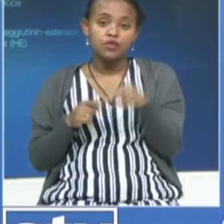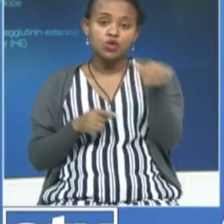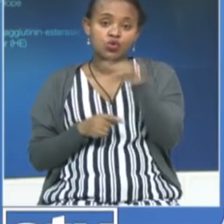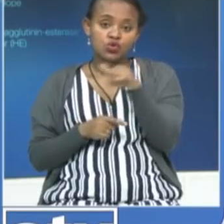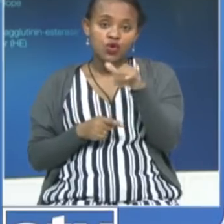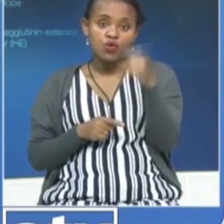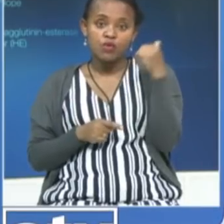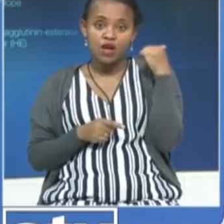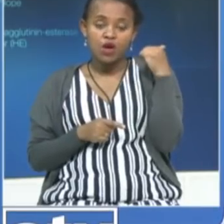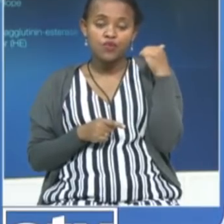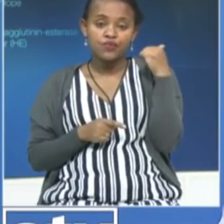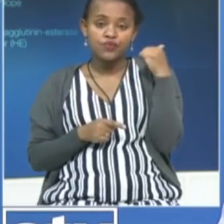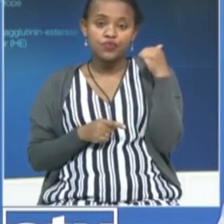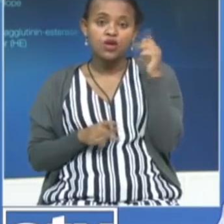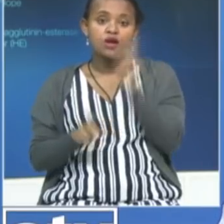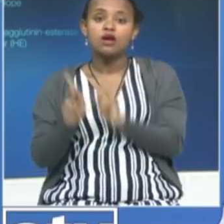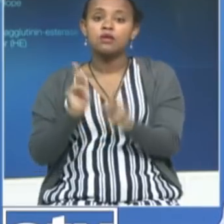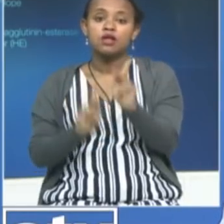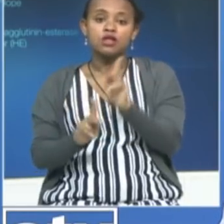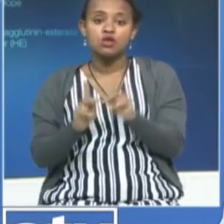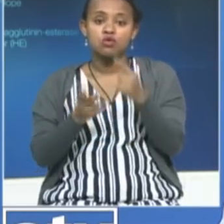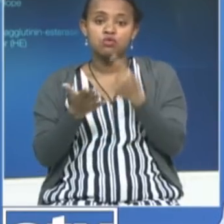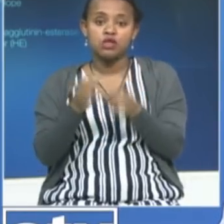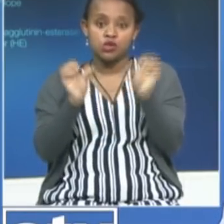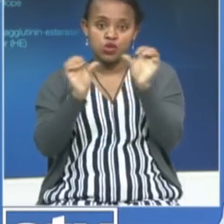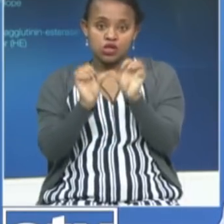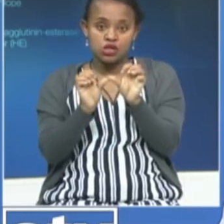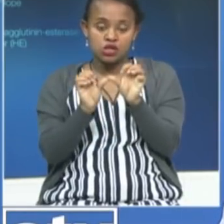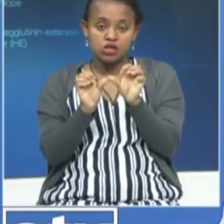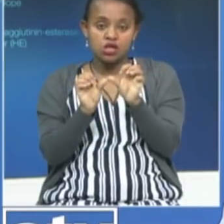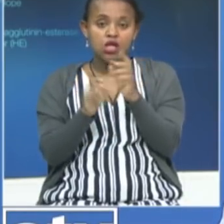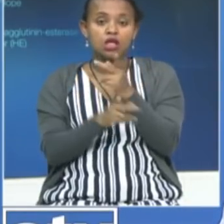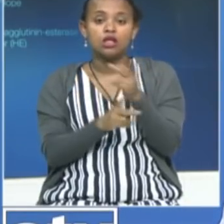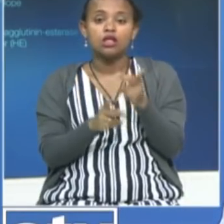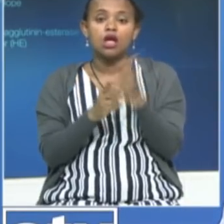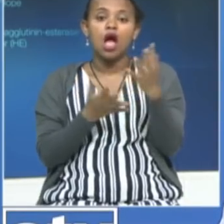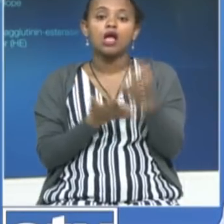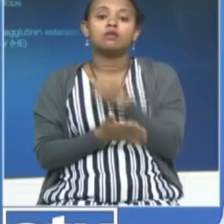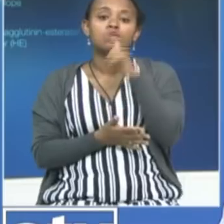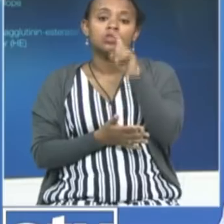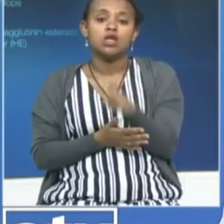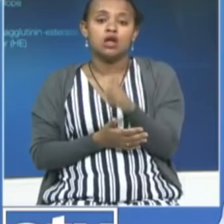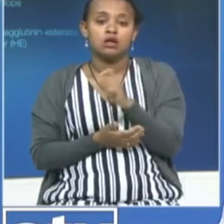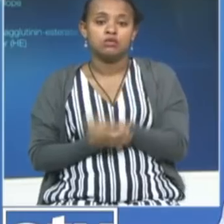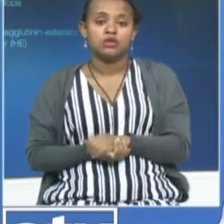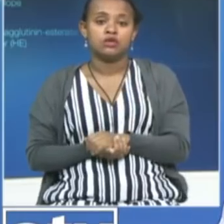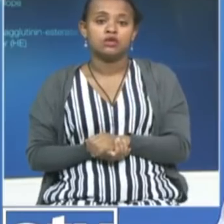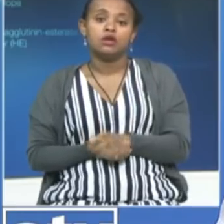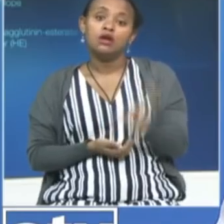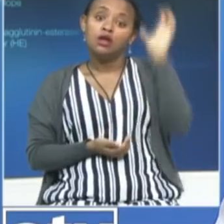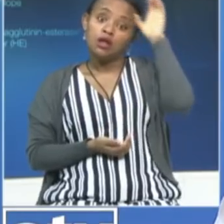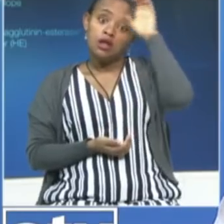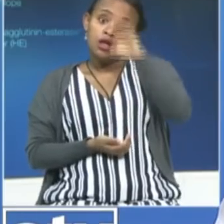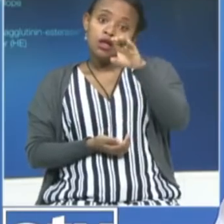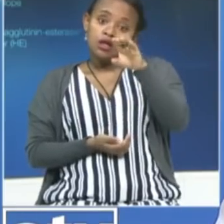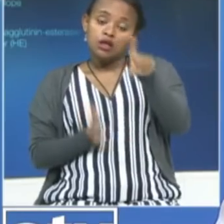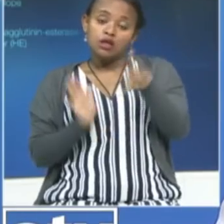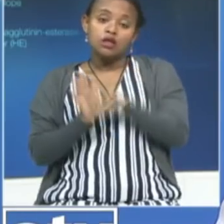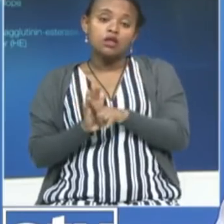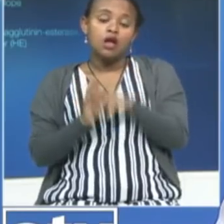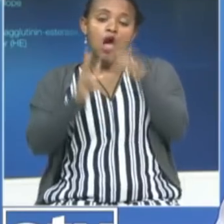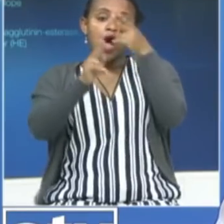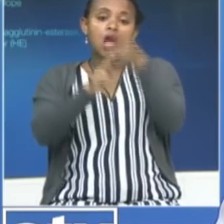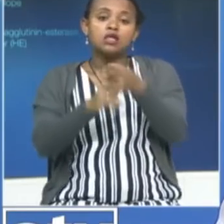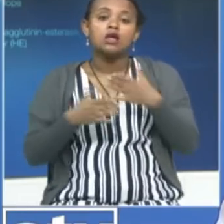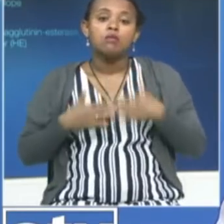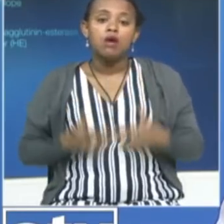ሹፌሩም ሌላውም ማህበረሰቡም በዚህ ልክ ጥንቃቄ መውሰድ አለበት። የግድ ህግ አስከባሪ አካል እዛ